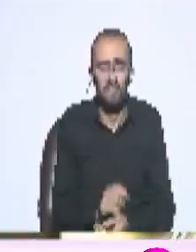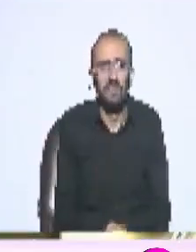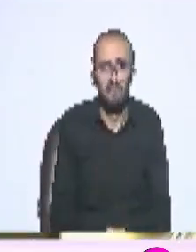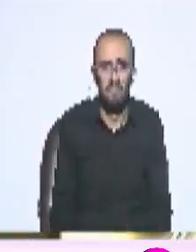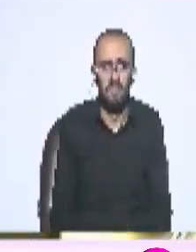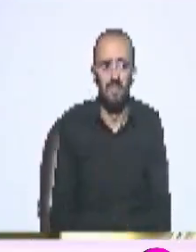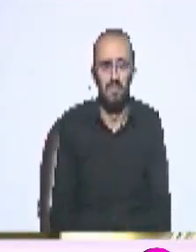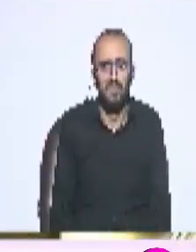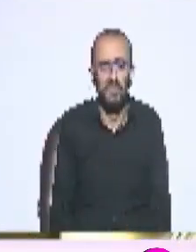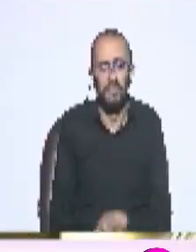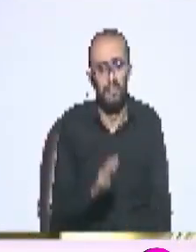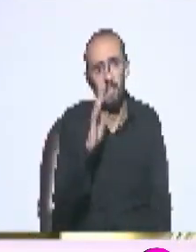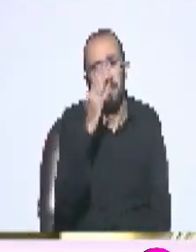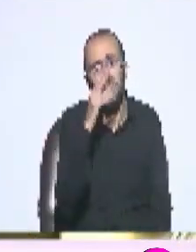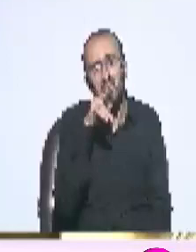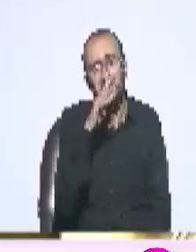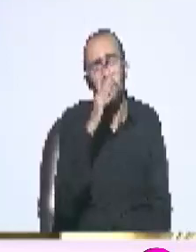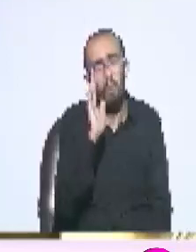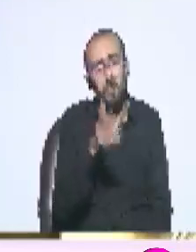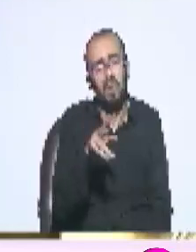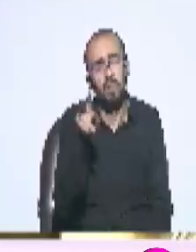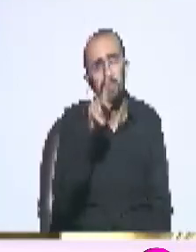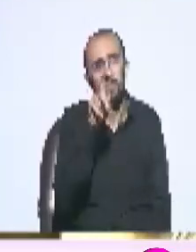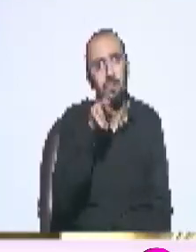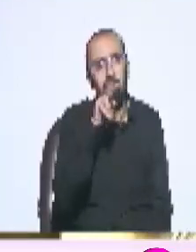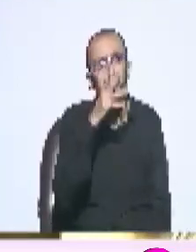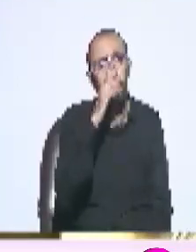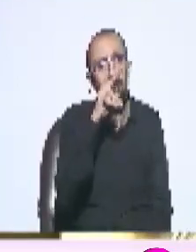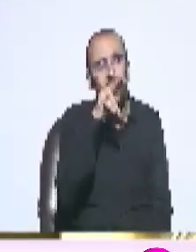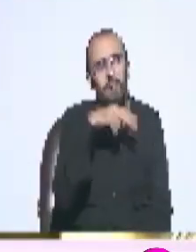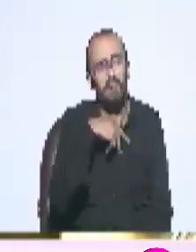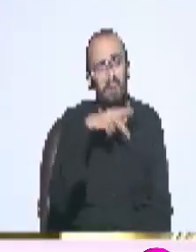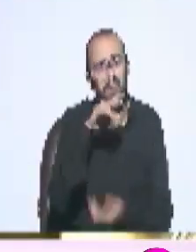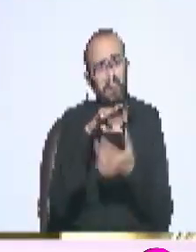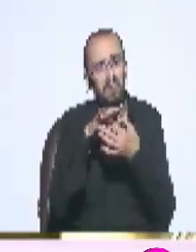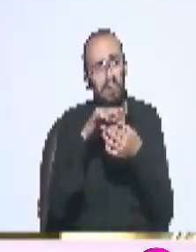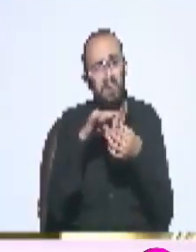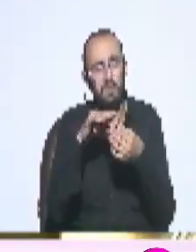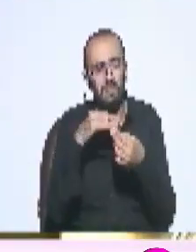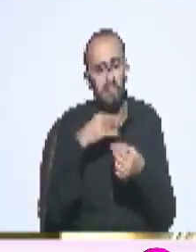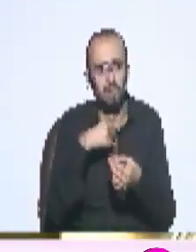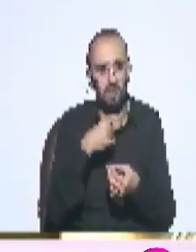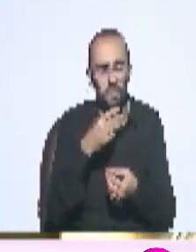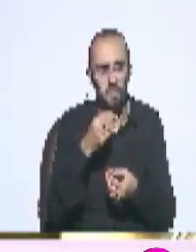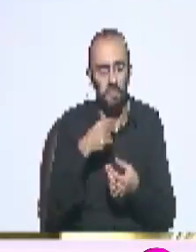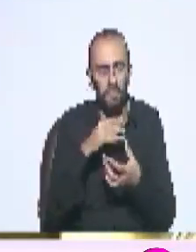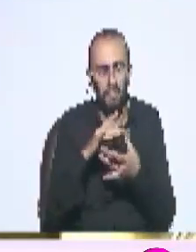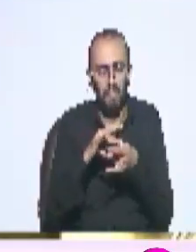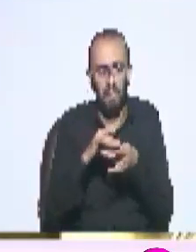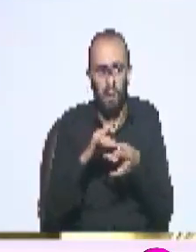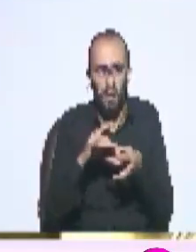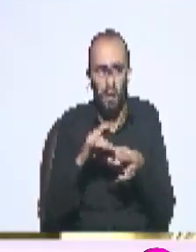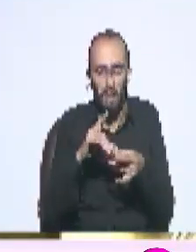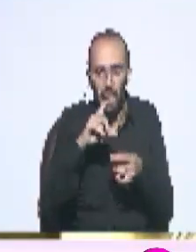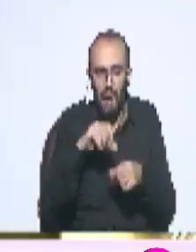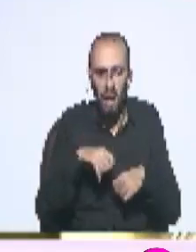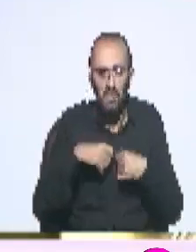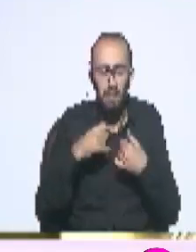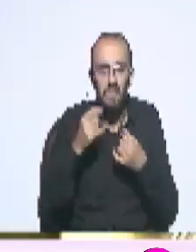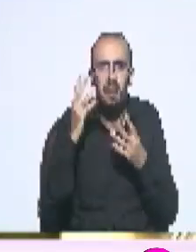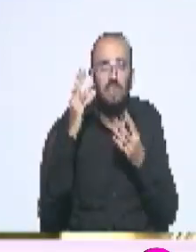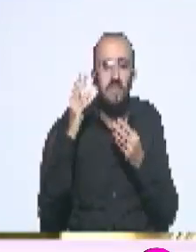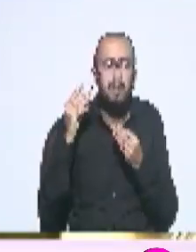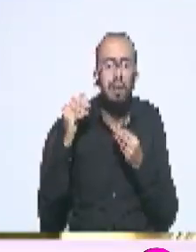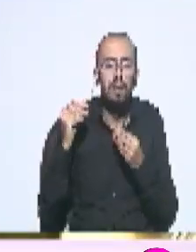اقوم ما ابص في المرايه ما انا ممكن اقوم ابص في المرايه واشوف انا اهملت في نفسي قد ايه او ان انا في في ناس بتنسى